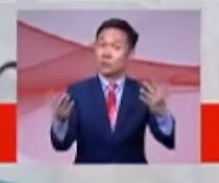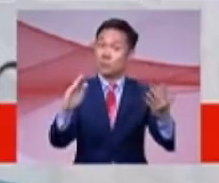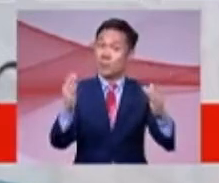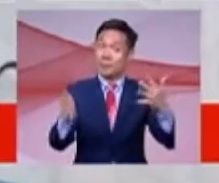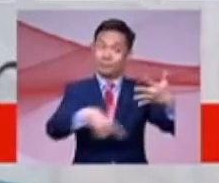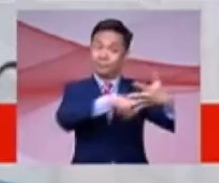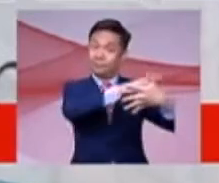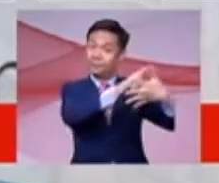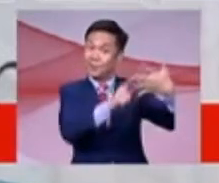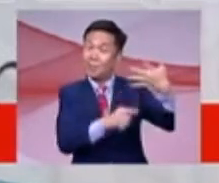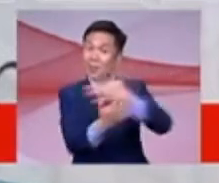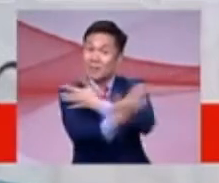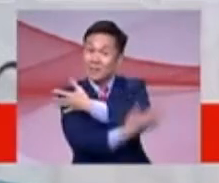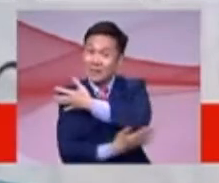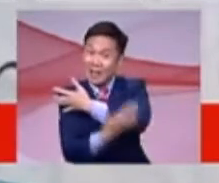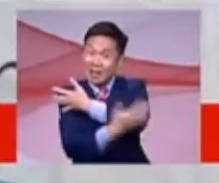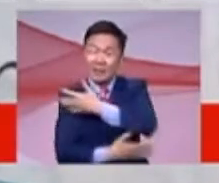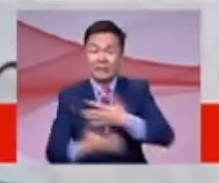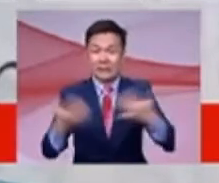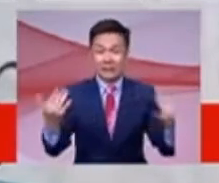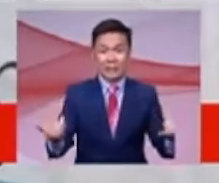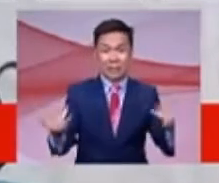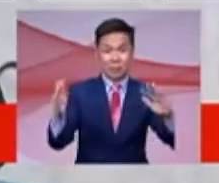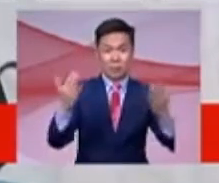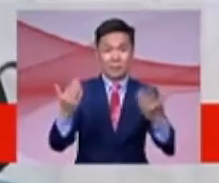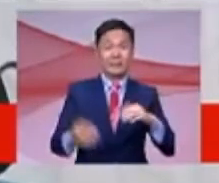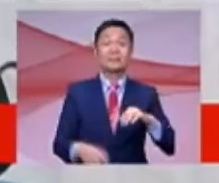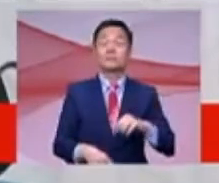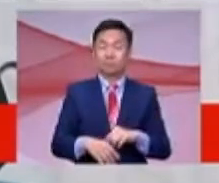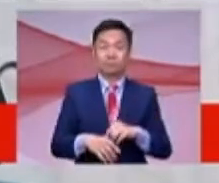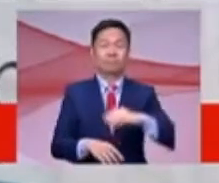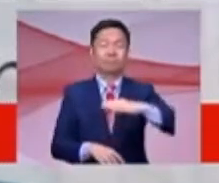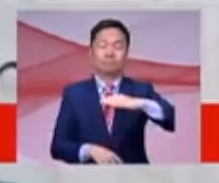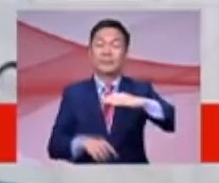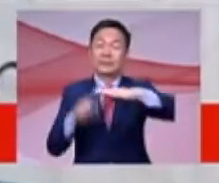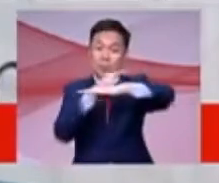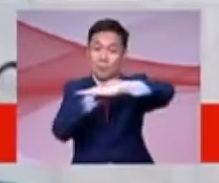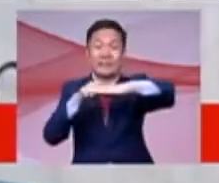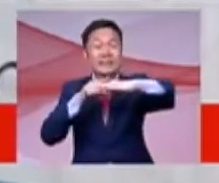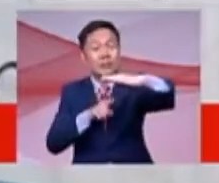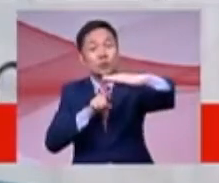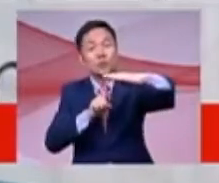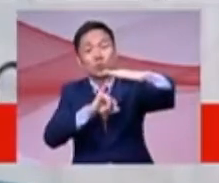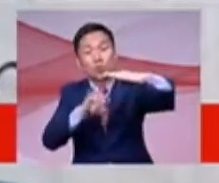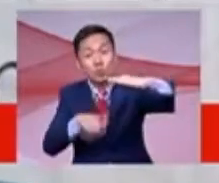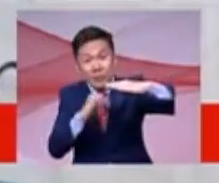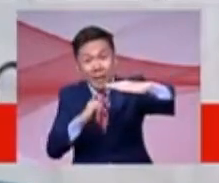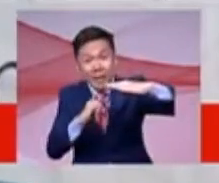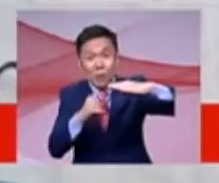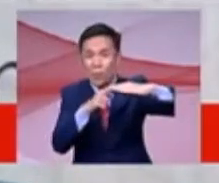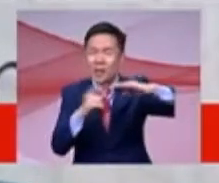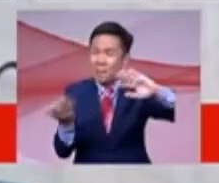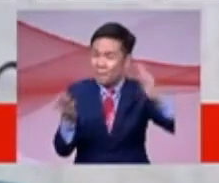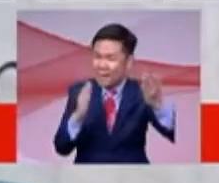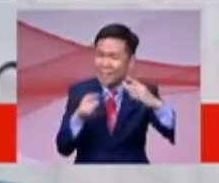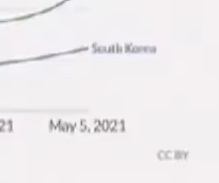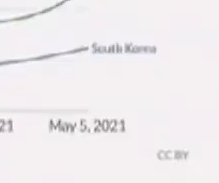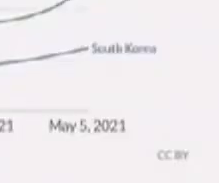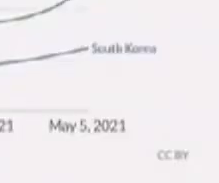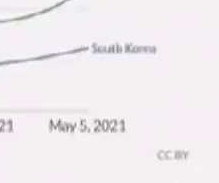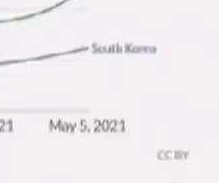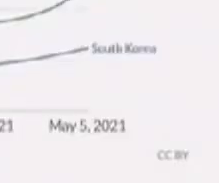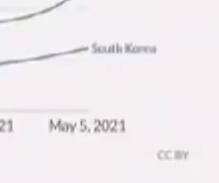perbandingan untuk kes kumulatif untuk 1 juta penduduk, kita tak boleh gunakan perbandingan tersebut.